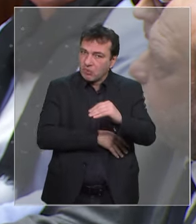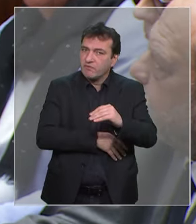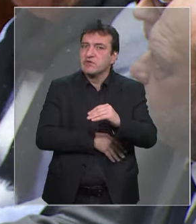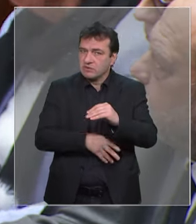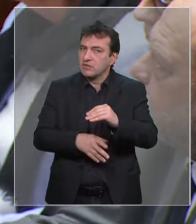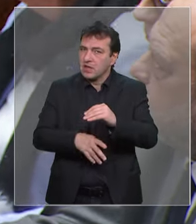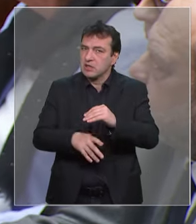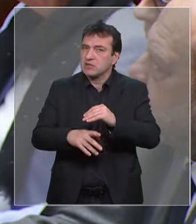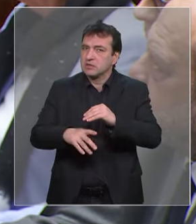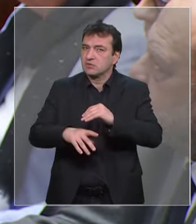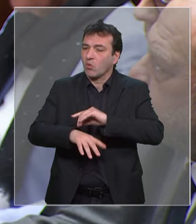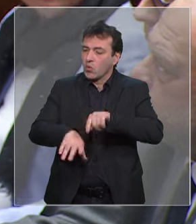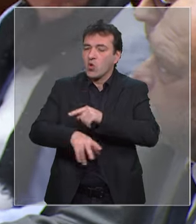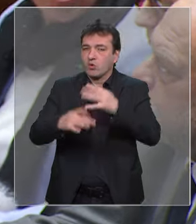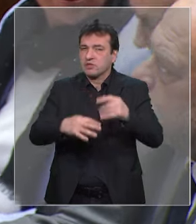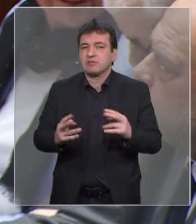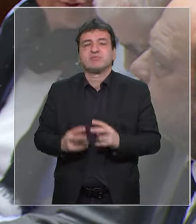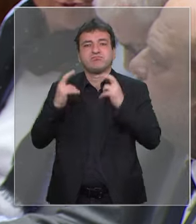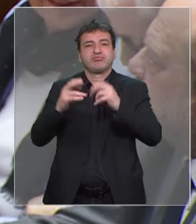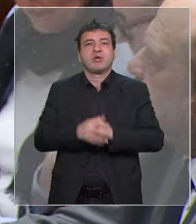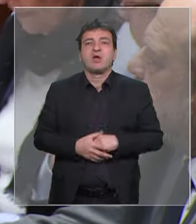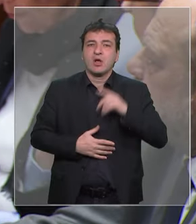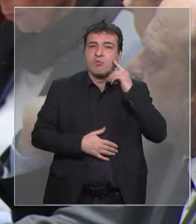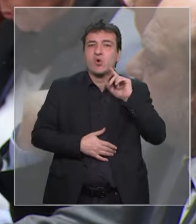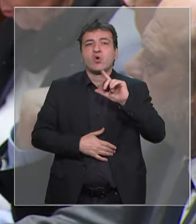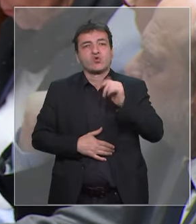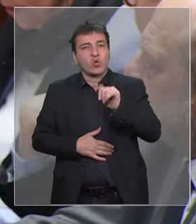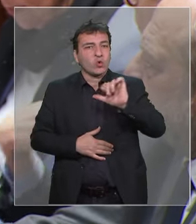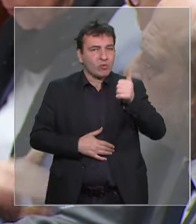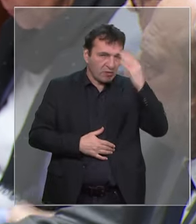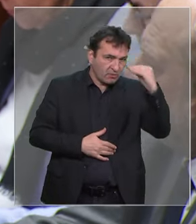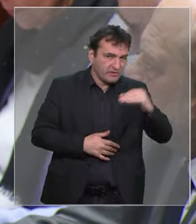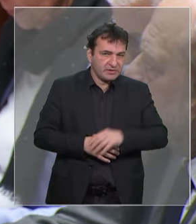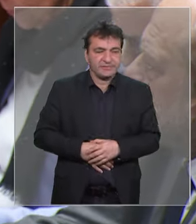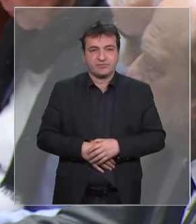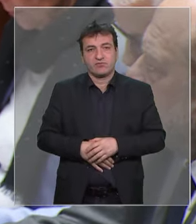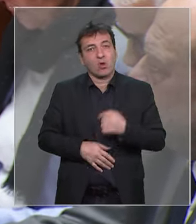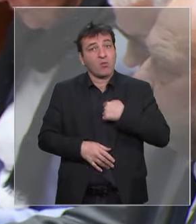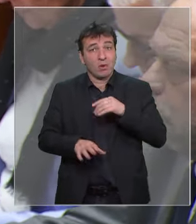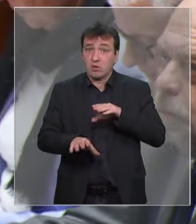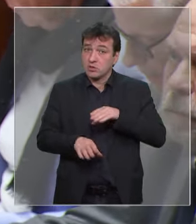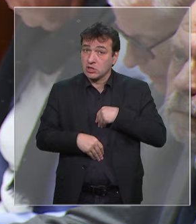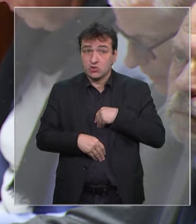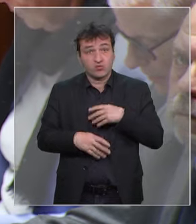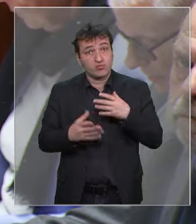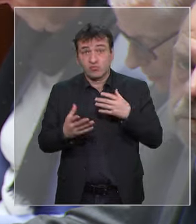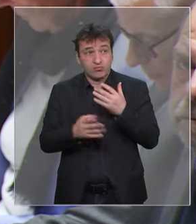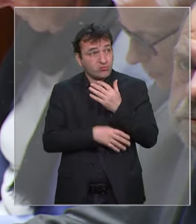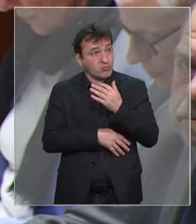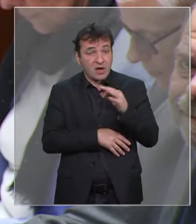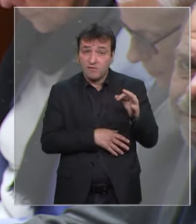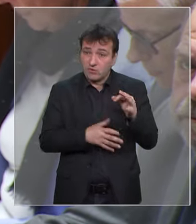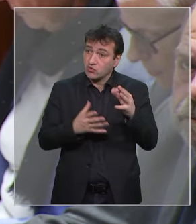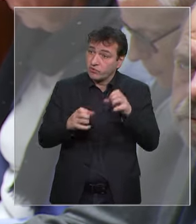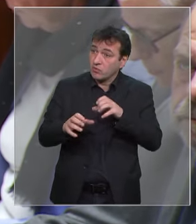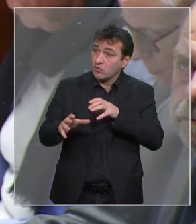français en petits groupes pour la seconde et la première professionnelle. Et enfin, j'assume le souhait que la France adopte désormais la méthode